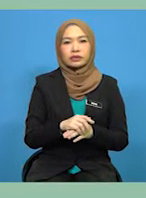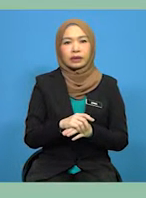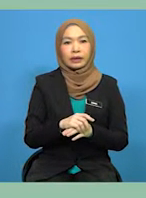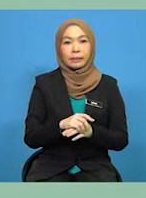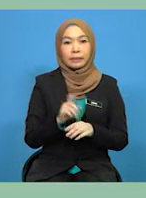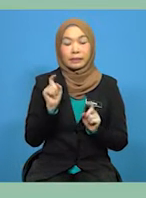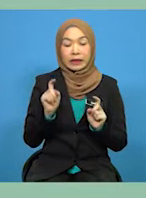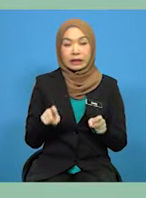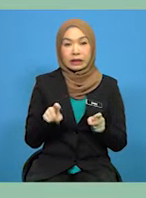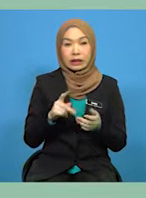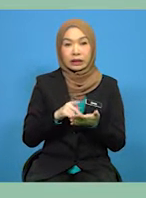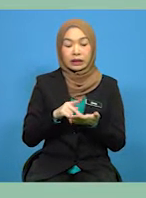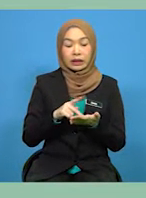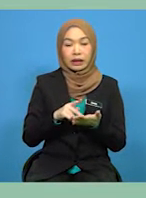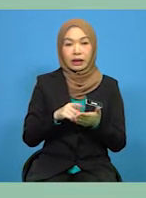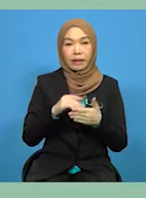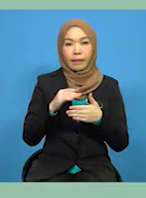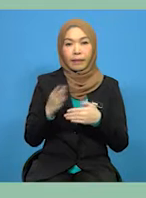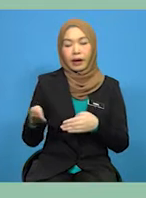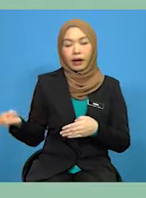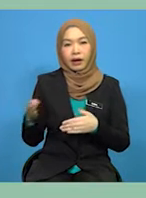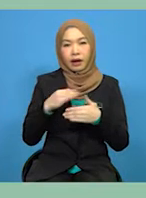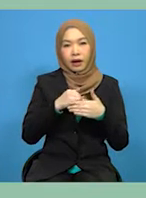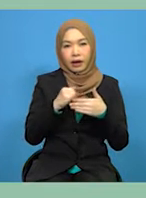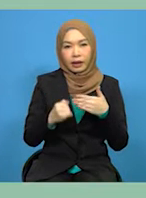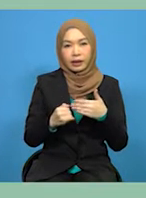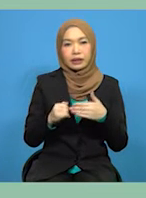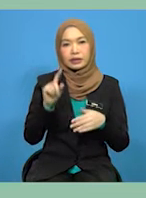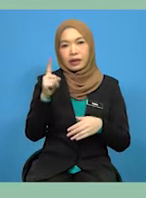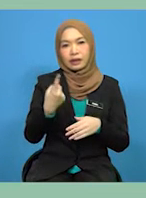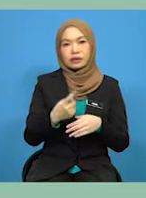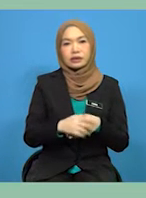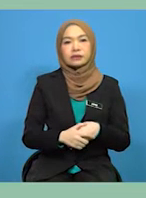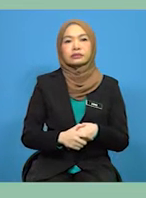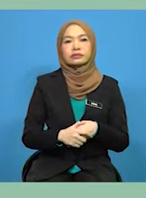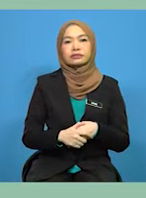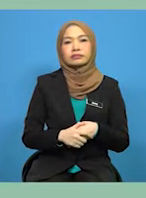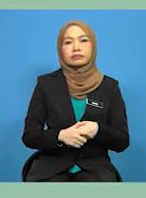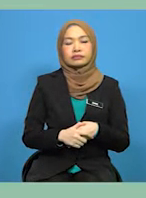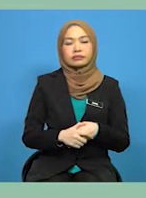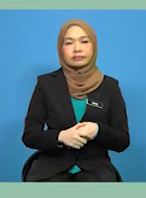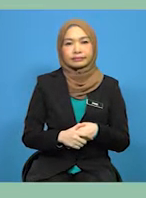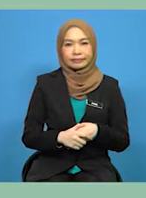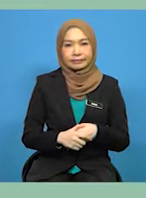mengira barang akhir atau mengira nilai tambah sahaja.